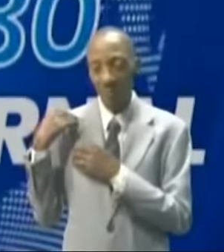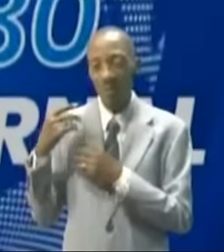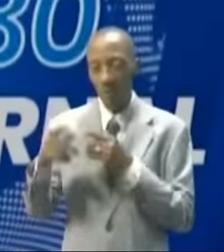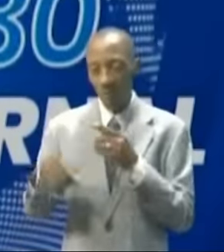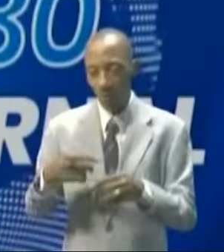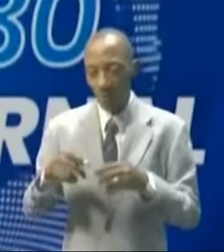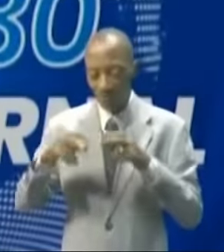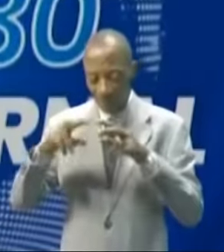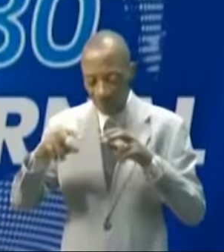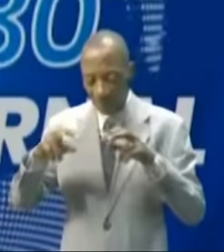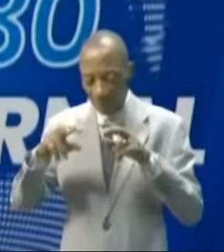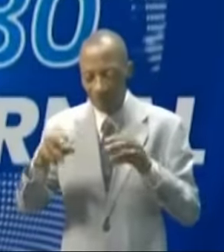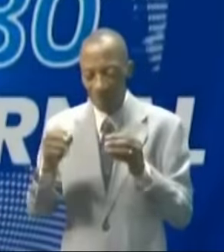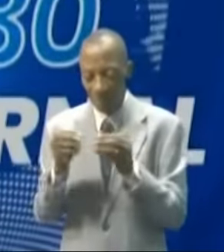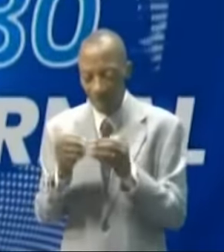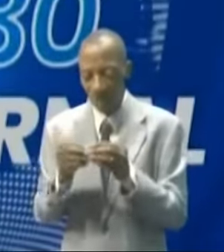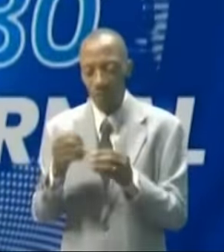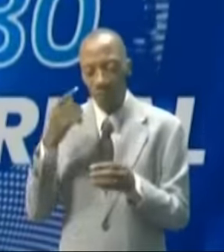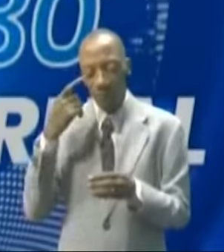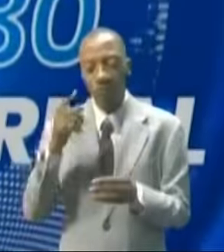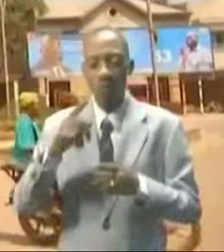a signé ses reportages.